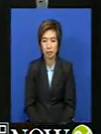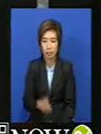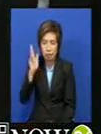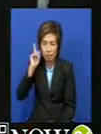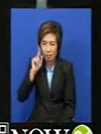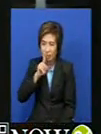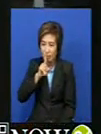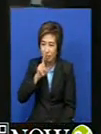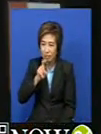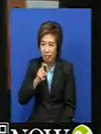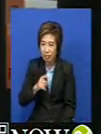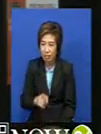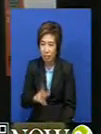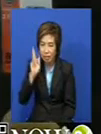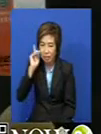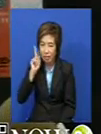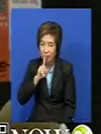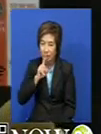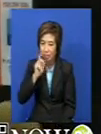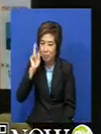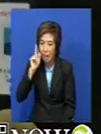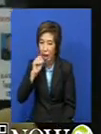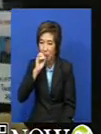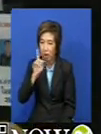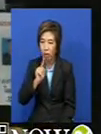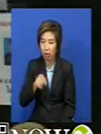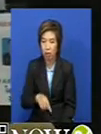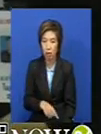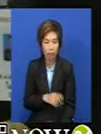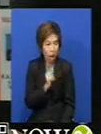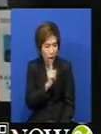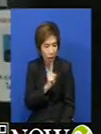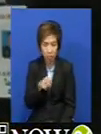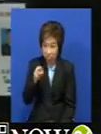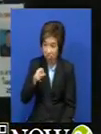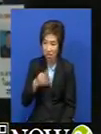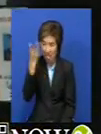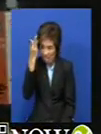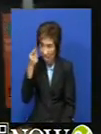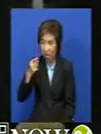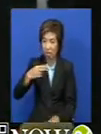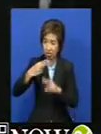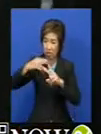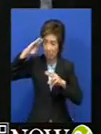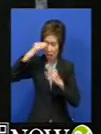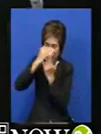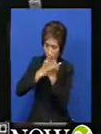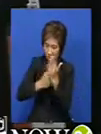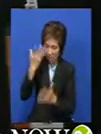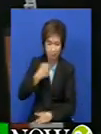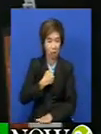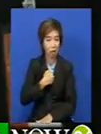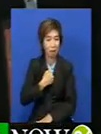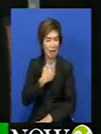ท่านข่าวว่าท่านเครียดโผทหารเนี่ยค่ะข่าวออกเยอะแยะเลย ว่า บอกว่าท่านเครียดโผทหาร ไม่เครียดเครียดเลยอย่าเครียดหัวเราะกิ๊ก